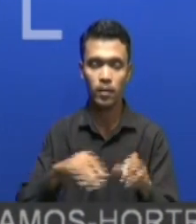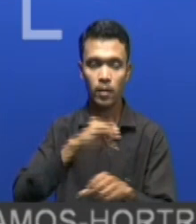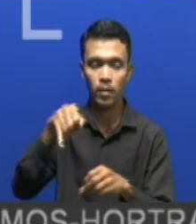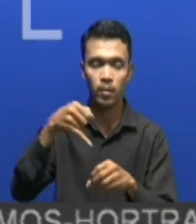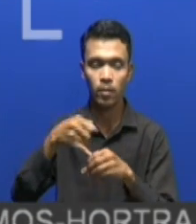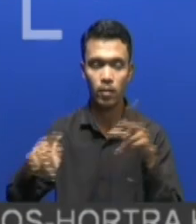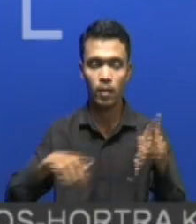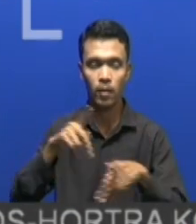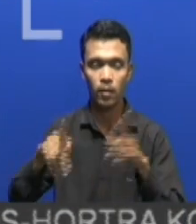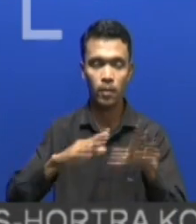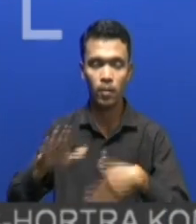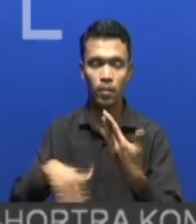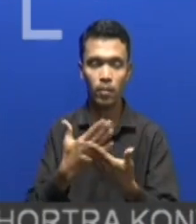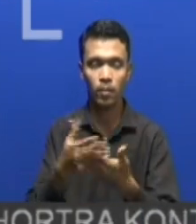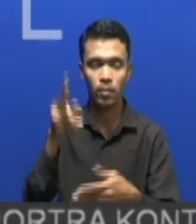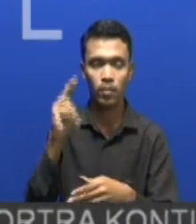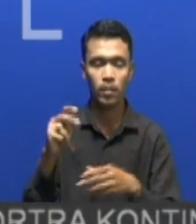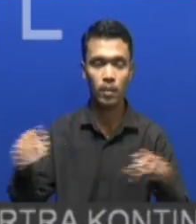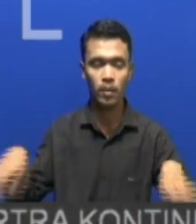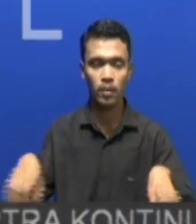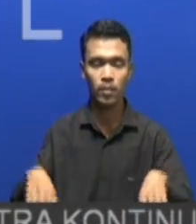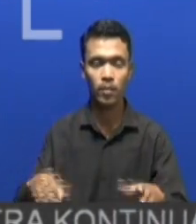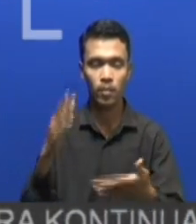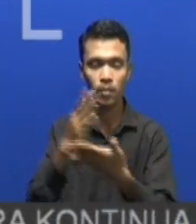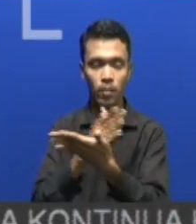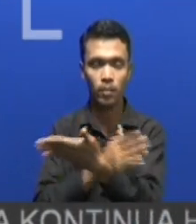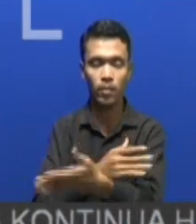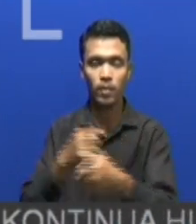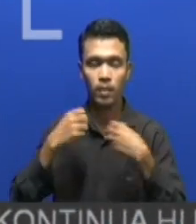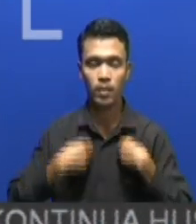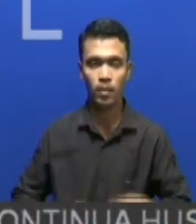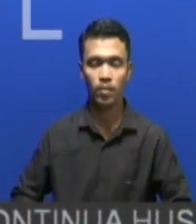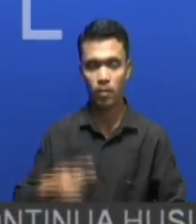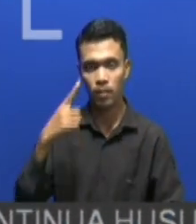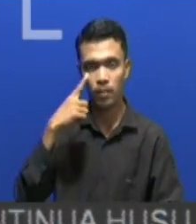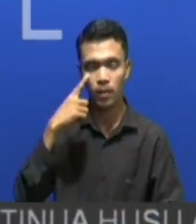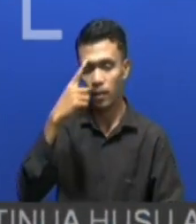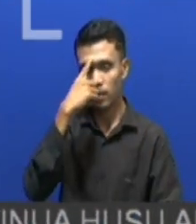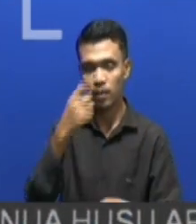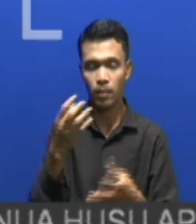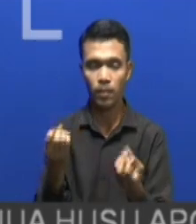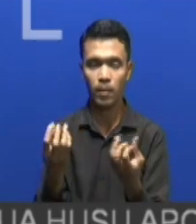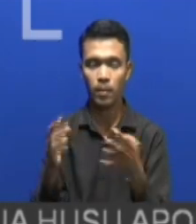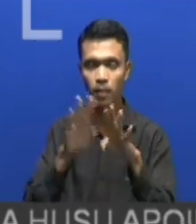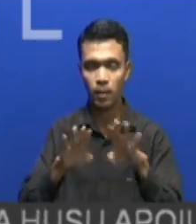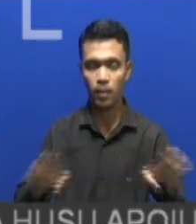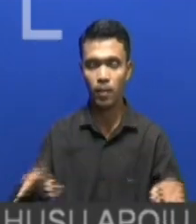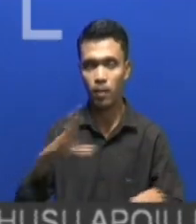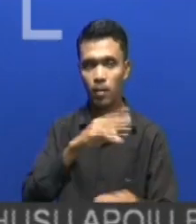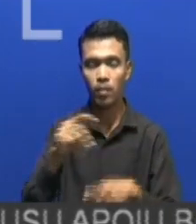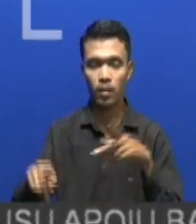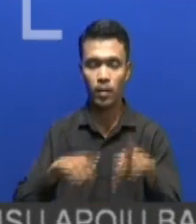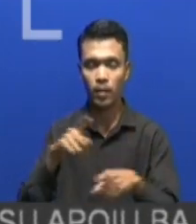nia colaboração serviço hodi promove Saudi Matang tamba maioria labarik no comunidade iha área